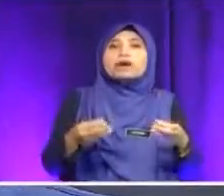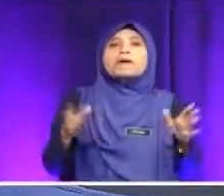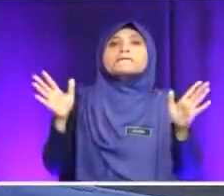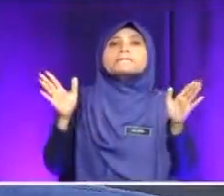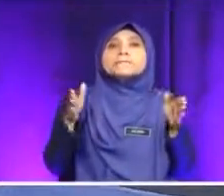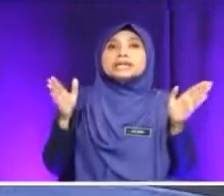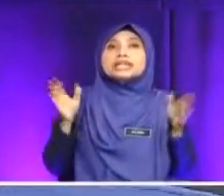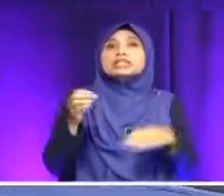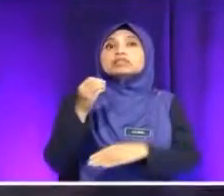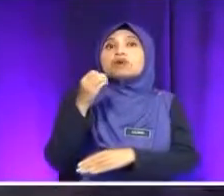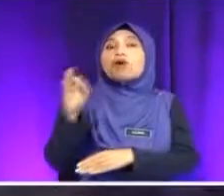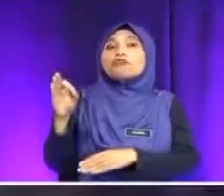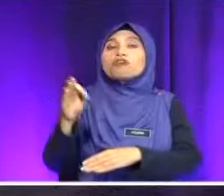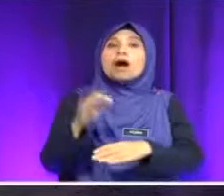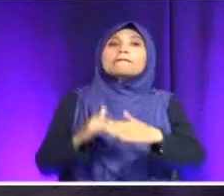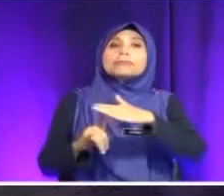Paradise